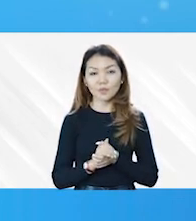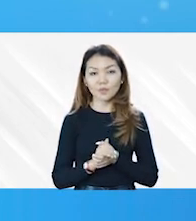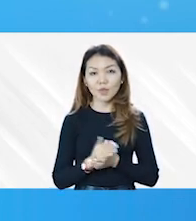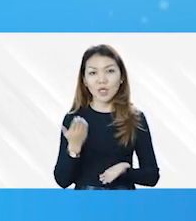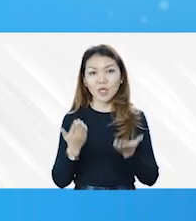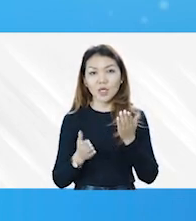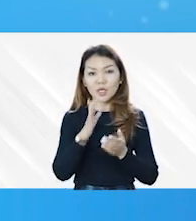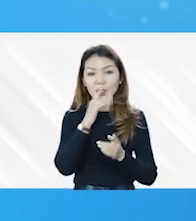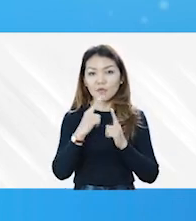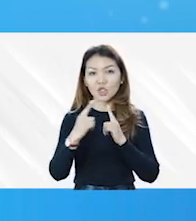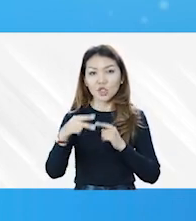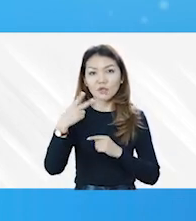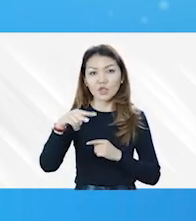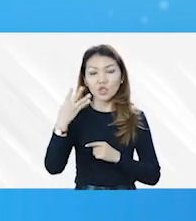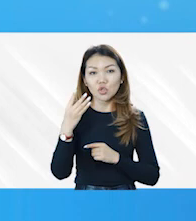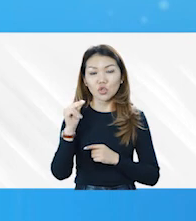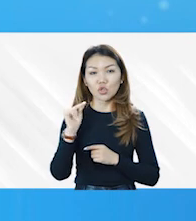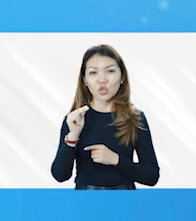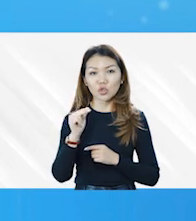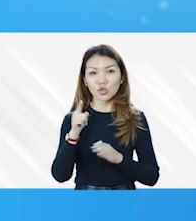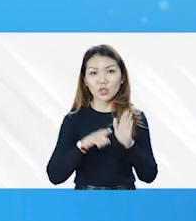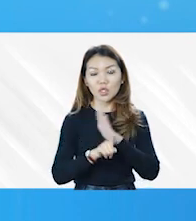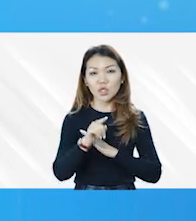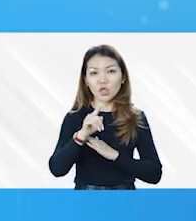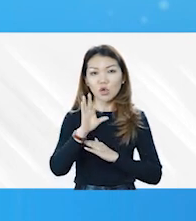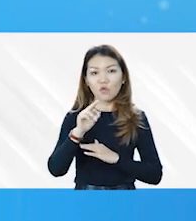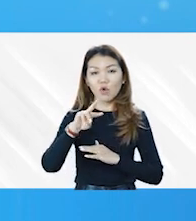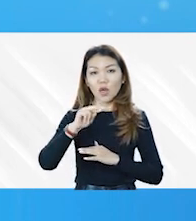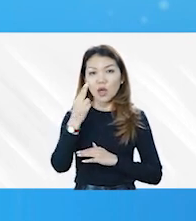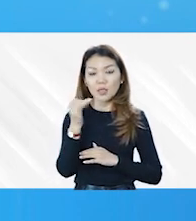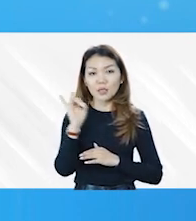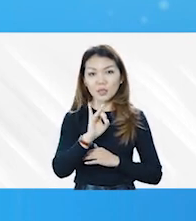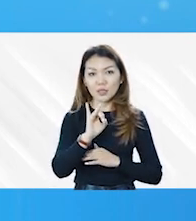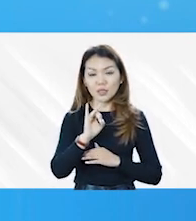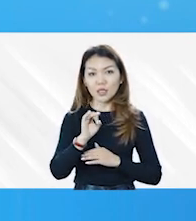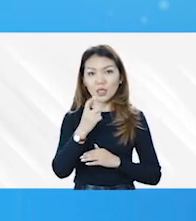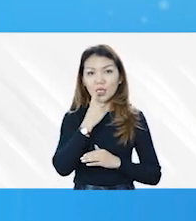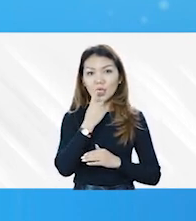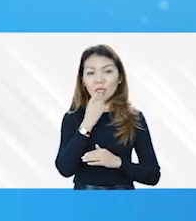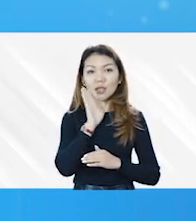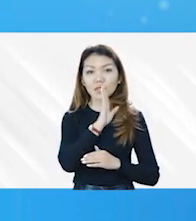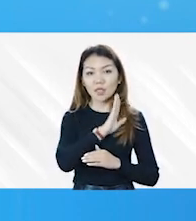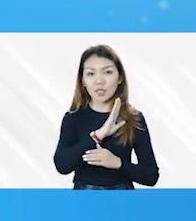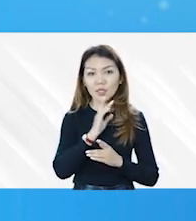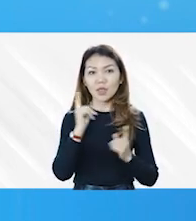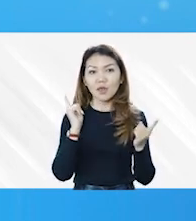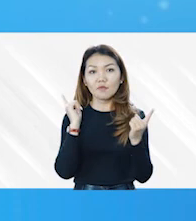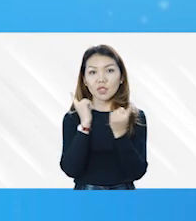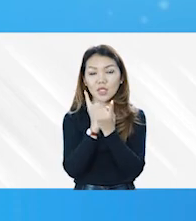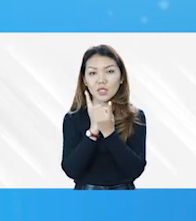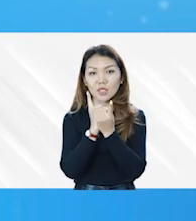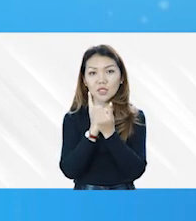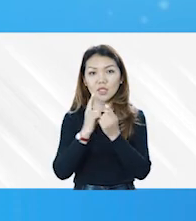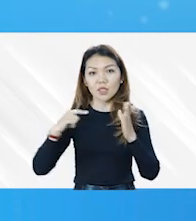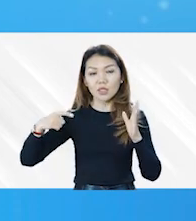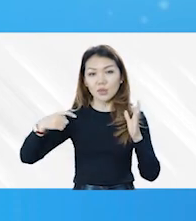Если в течение 24 часов с момента овуляции яйцеклетка встретится со сперматозоидом, произойдет